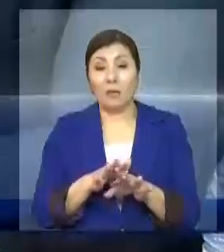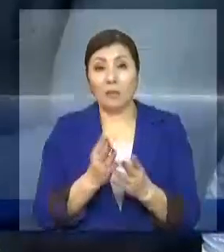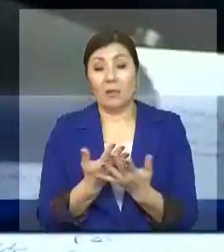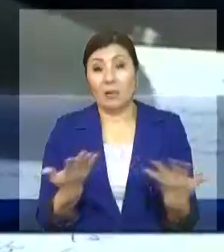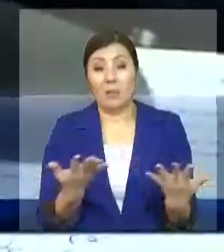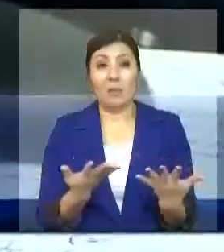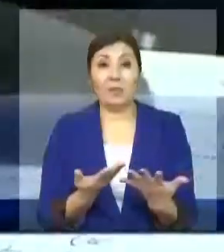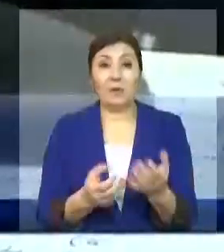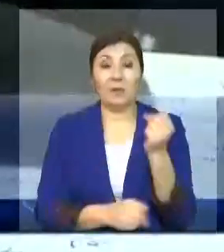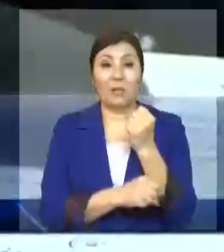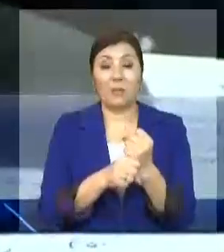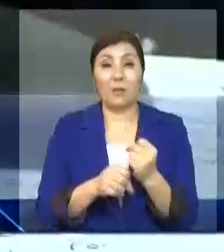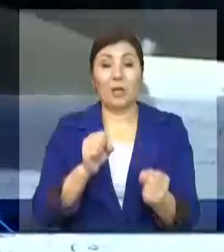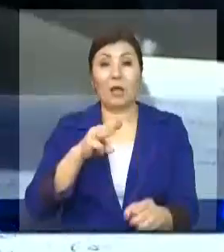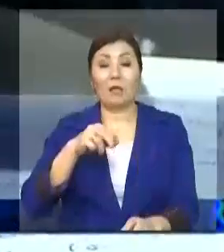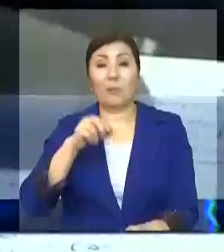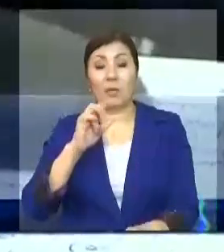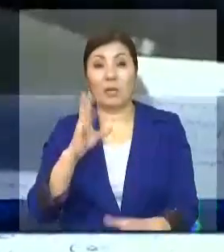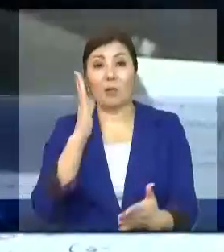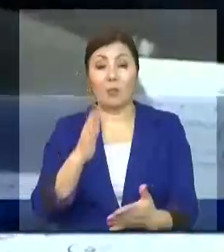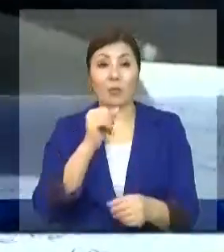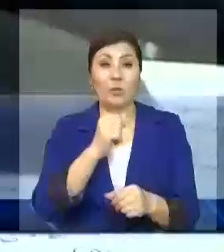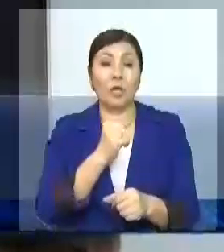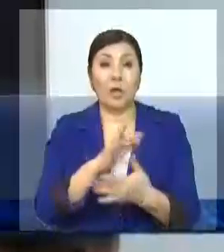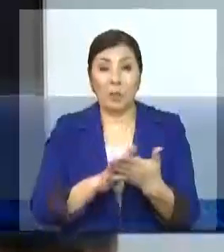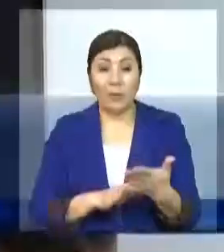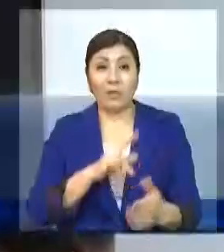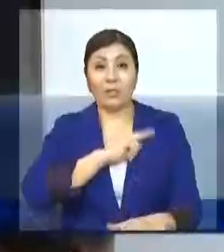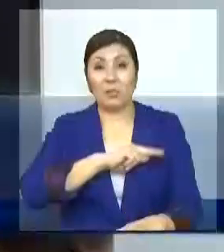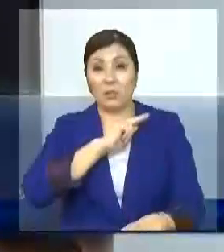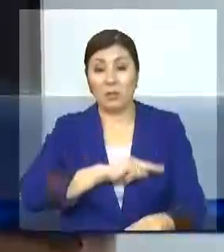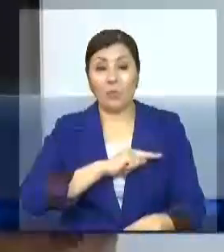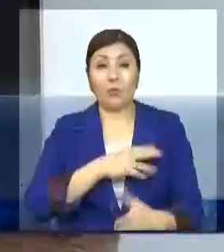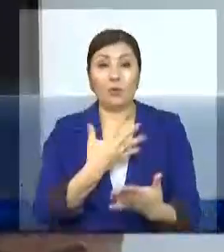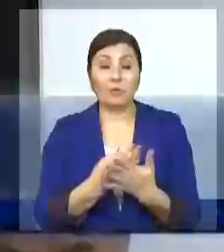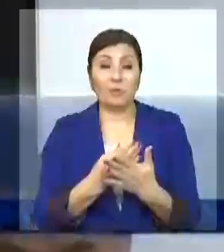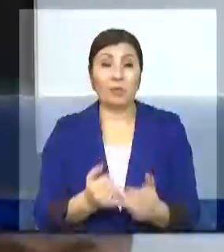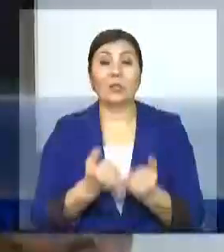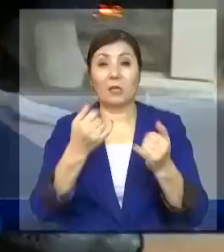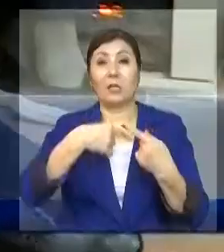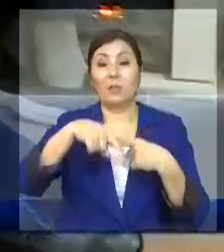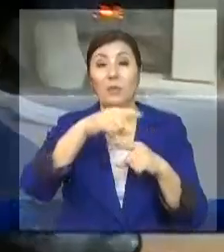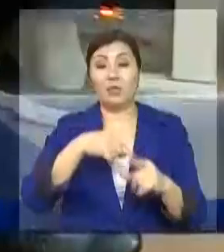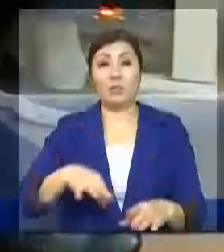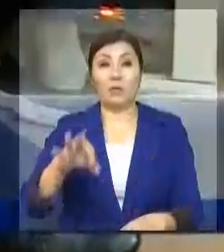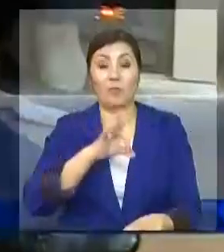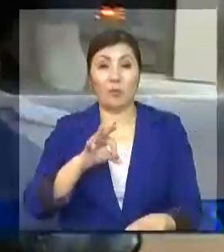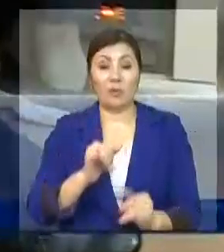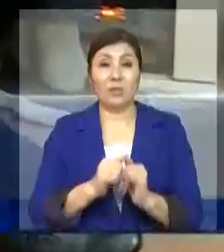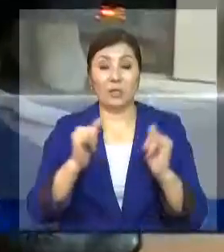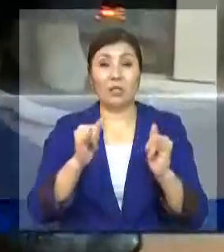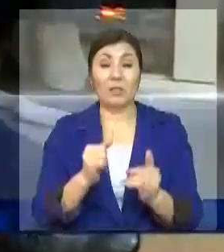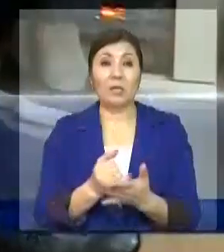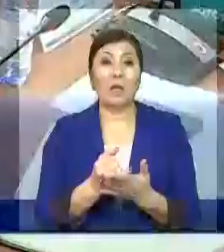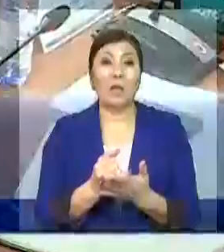потребностью. Региональная палата «Атамикен» будет продолжать работу по созданию более благоприятных условий для бизнеса в регионе, в том числе развитию